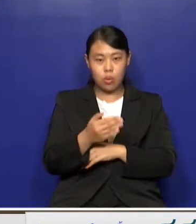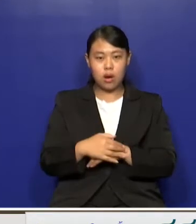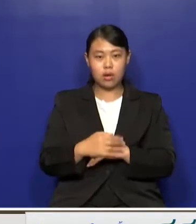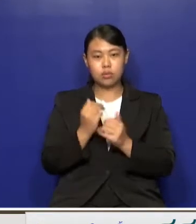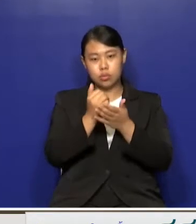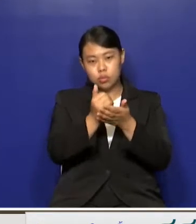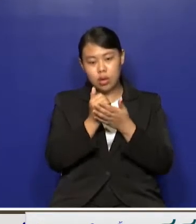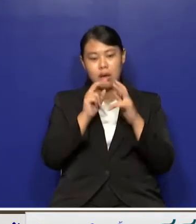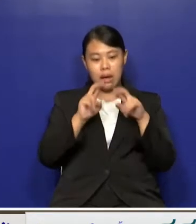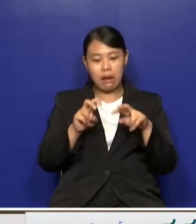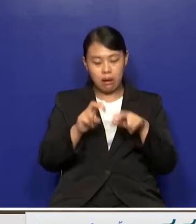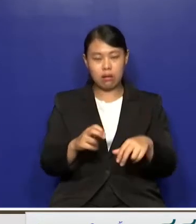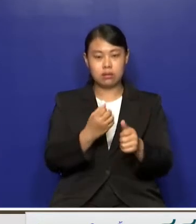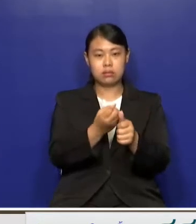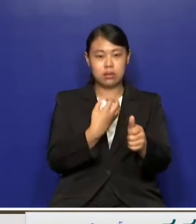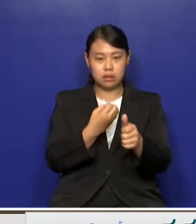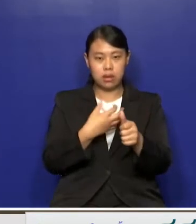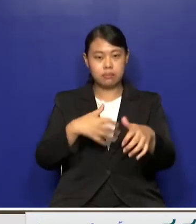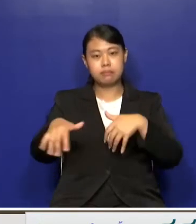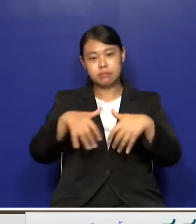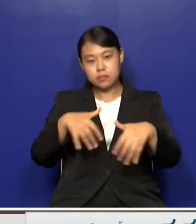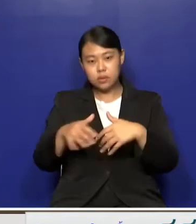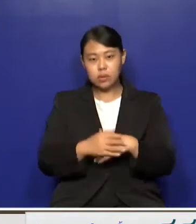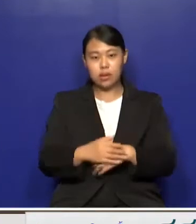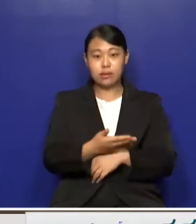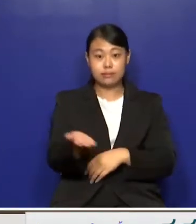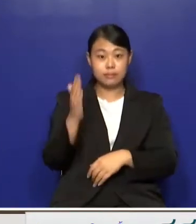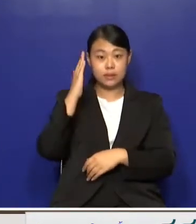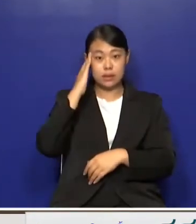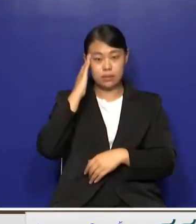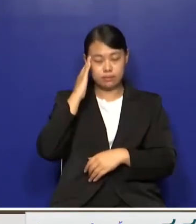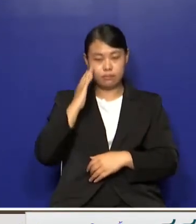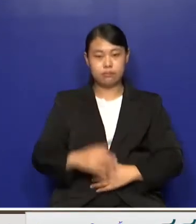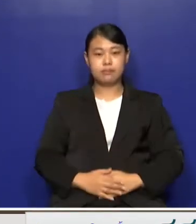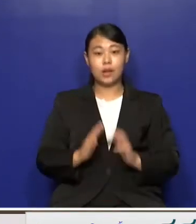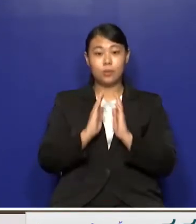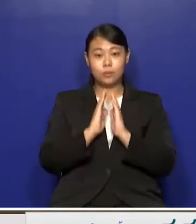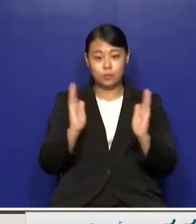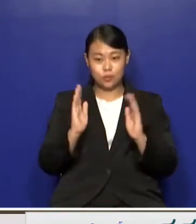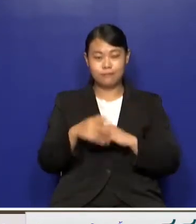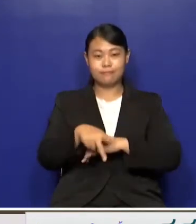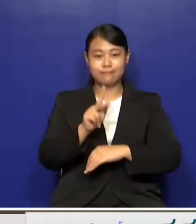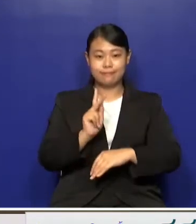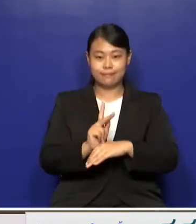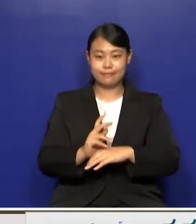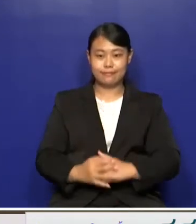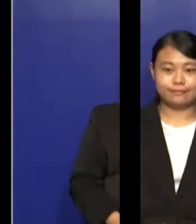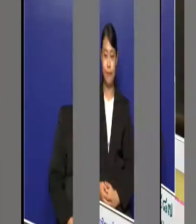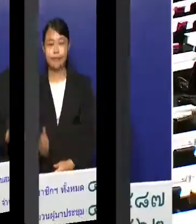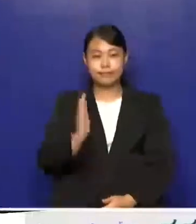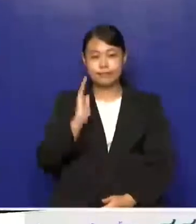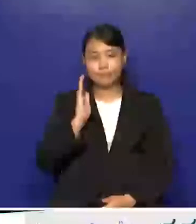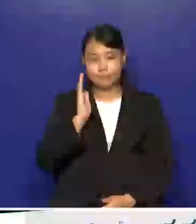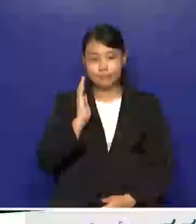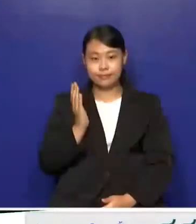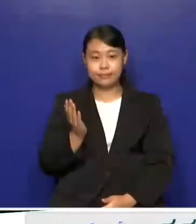ราะโนะนำ ให้พน้ประชชน ได้รับทราบทัวกด้ครับขบคมากธนประทครับดั